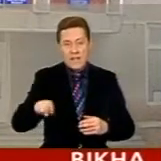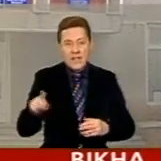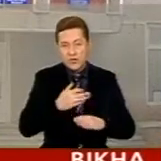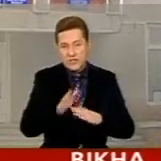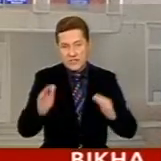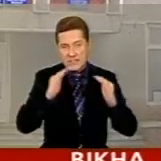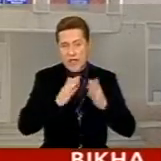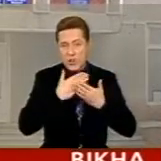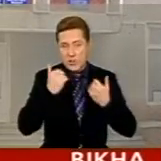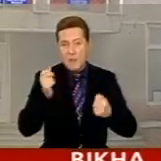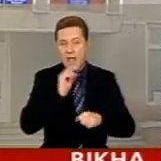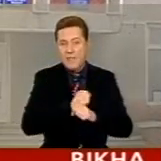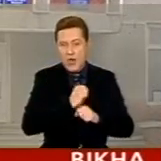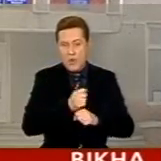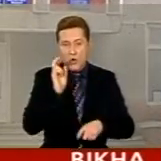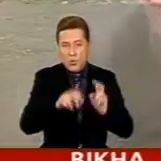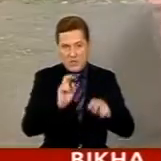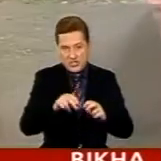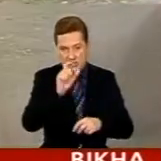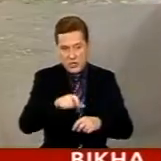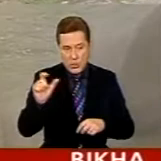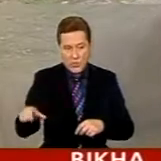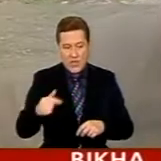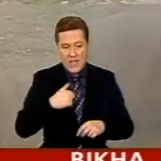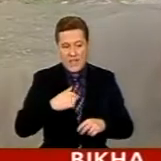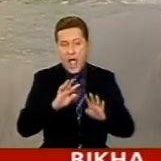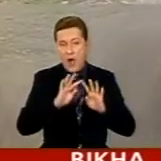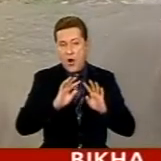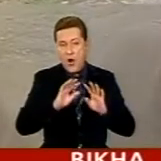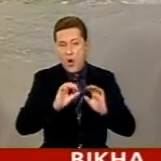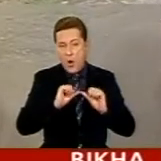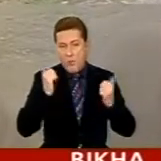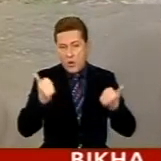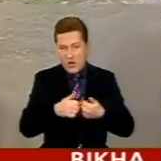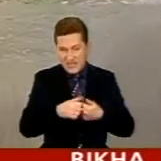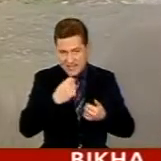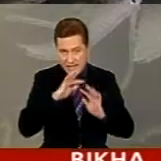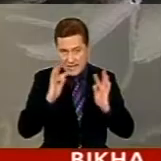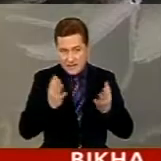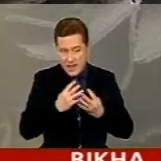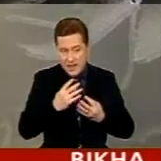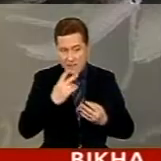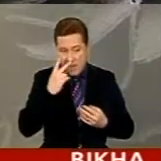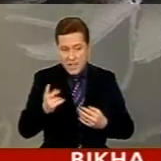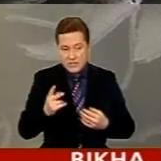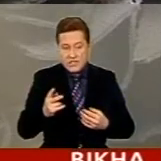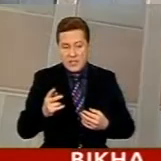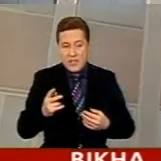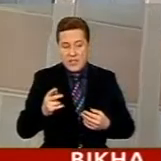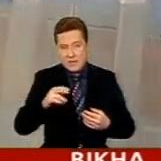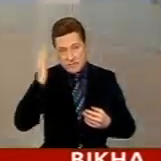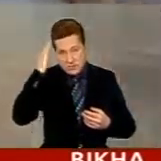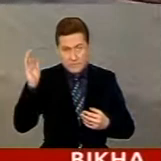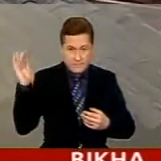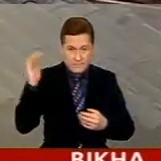немає, на роботу таки сьогодні прийшли. Люди. Я обгородила, бо там бачите, скільки є шиферу. Не дай Бог, аби хтось, я вже